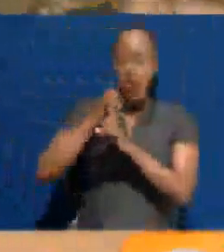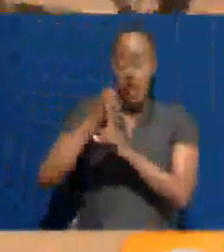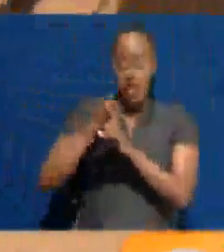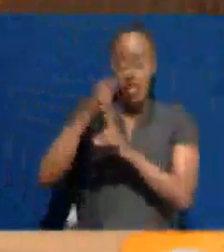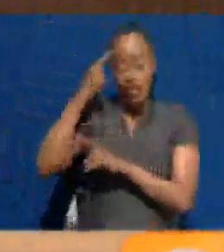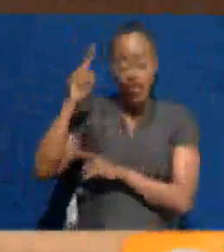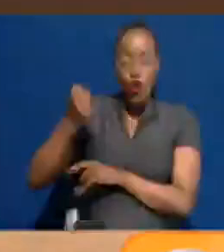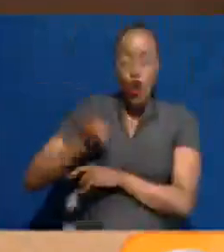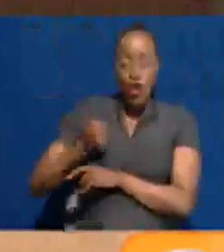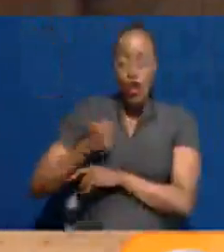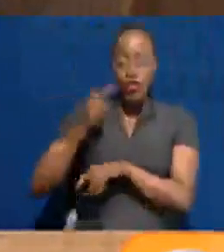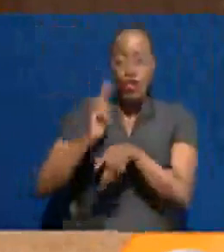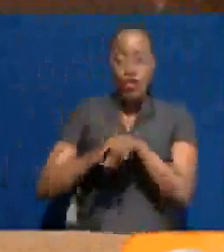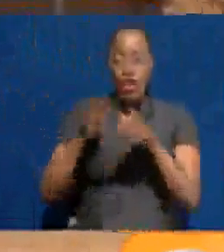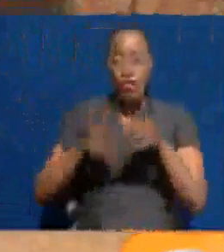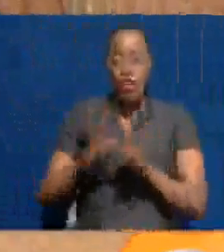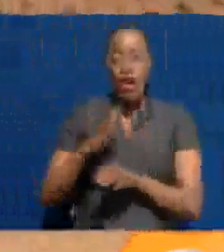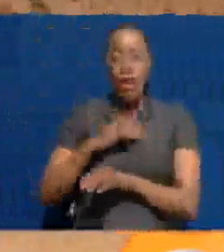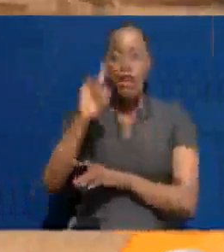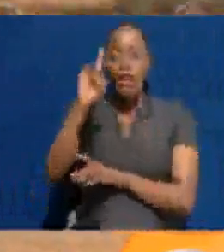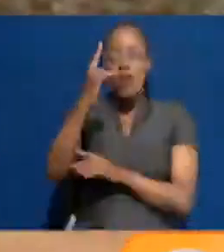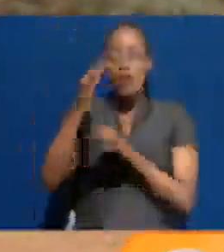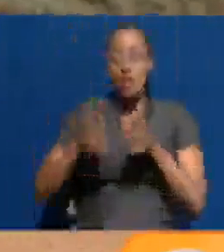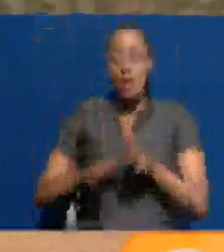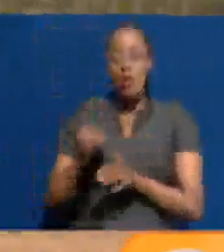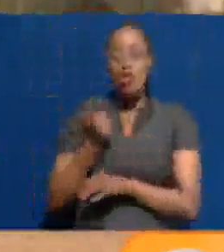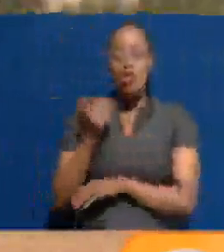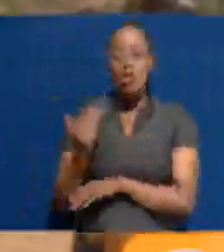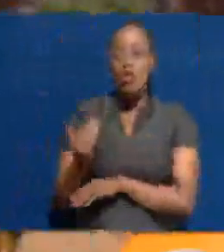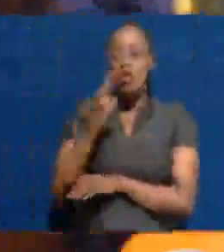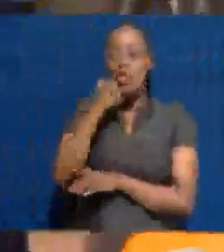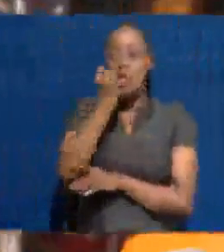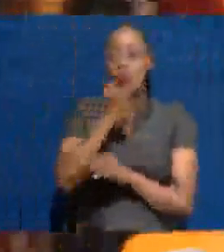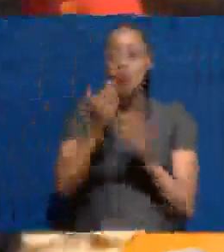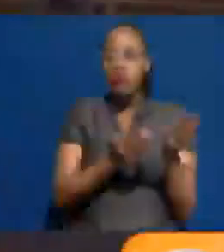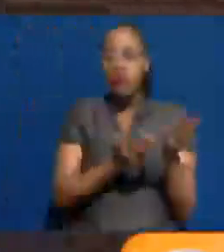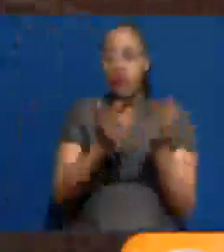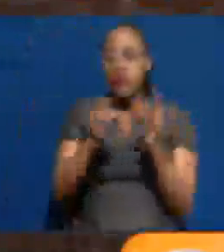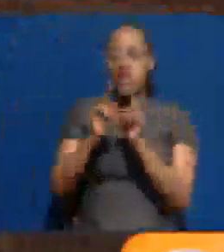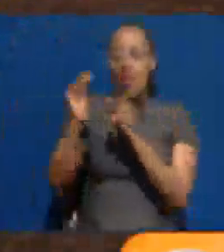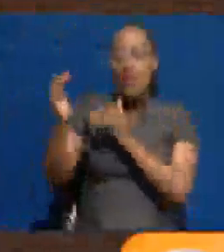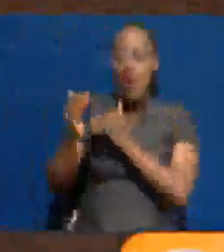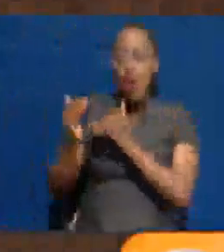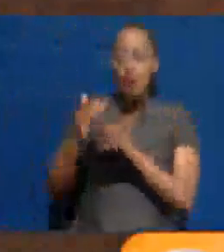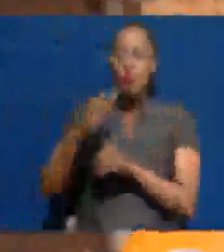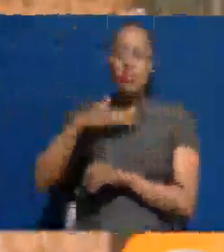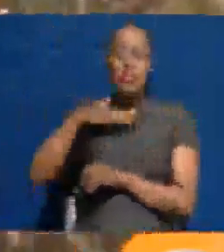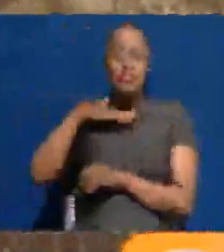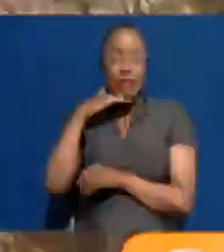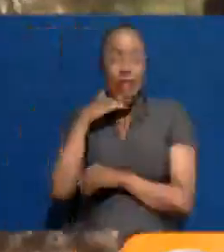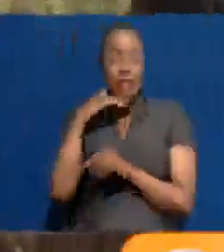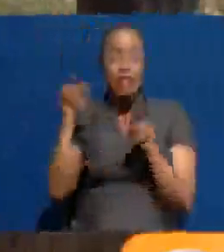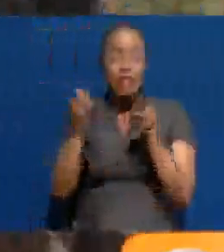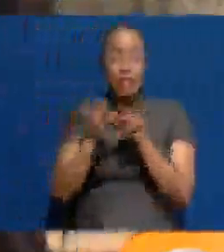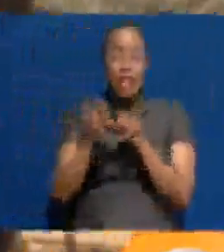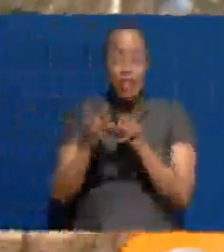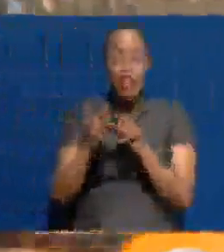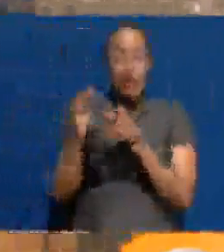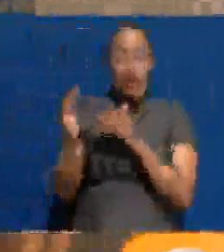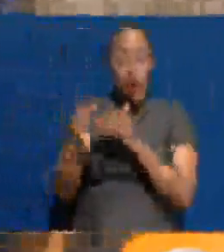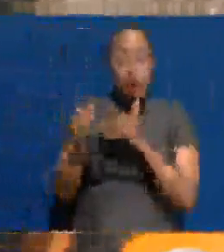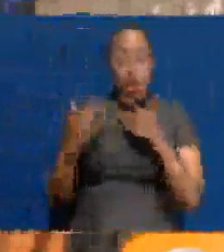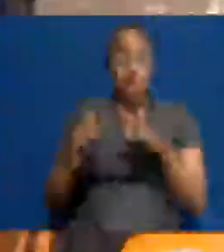wakati nilipojifungua msichana wangu wa kwanza, ambaye ilinipelekea mimi hata karibu kupoteza maisha yangu na pia kupoteza